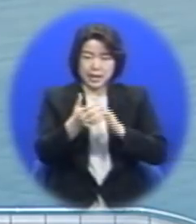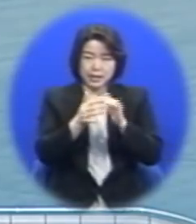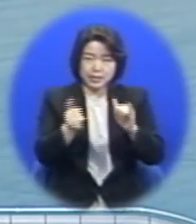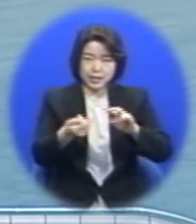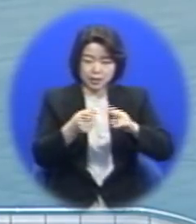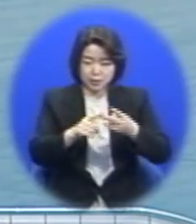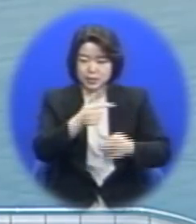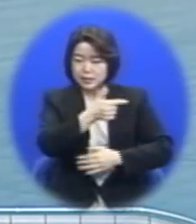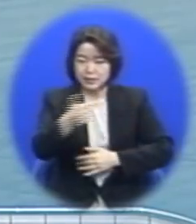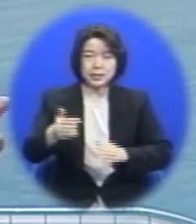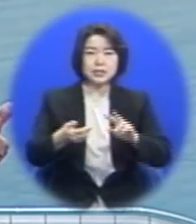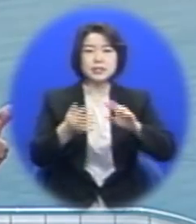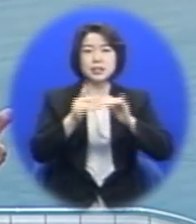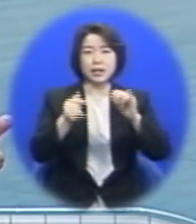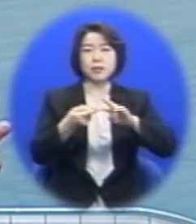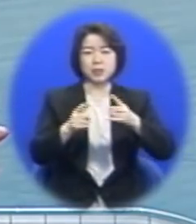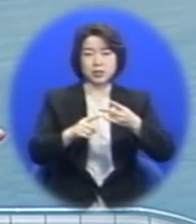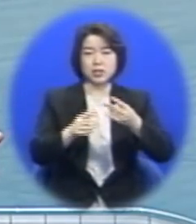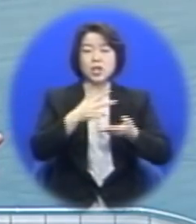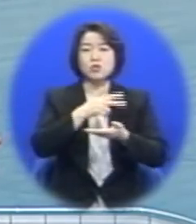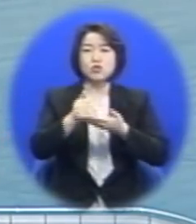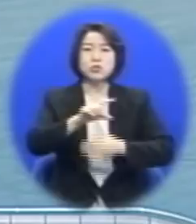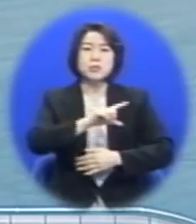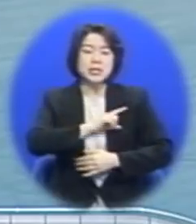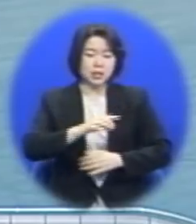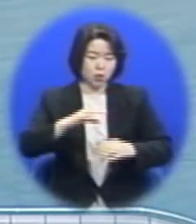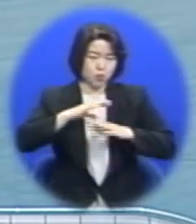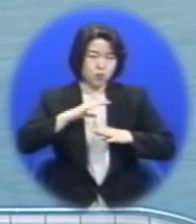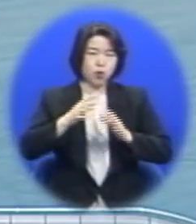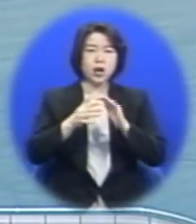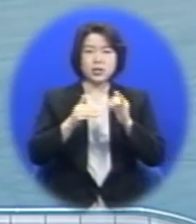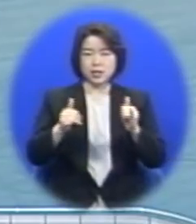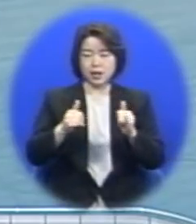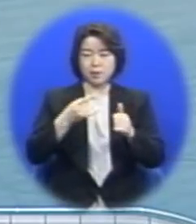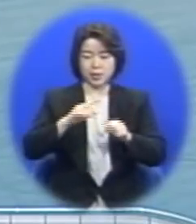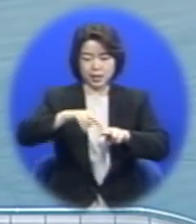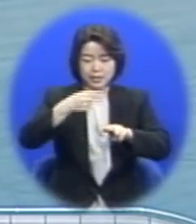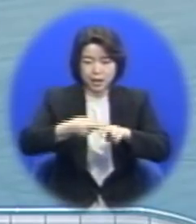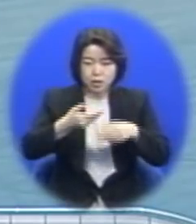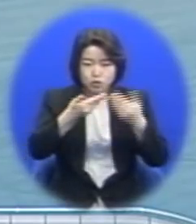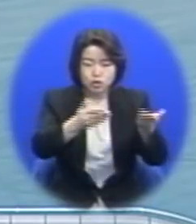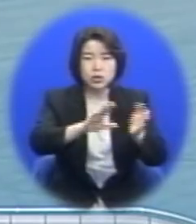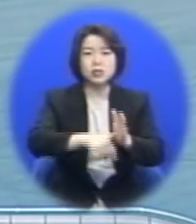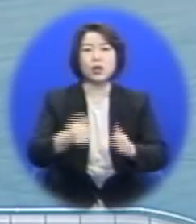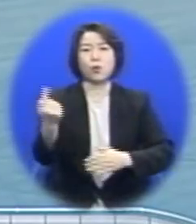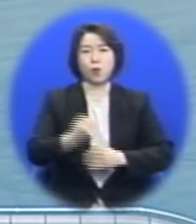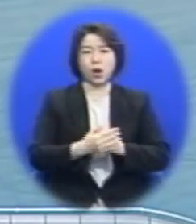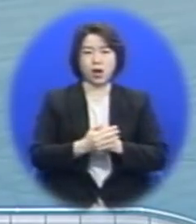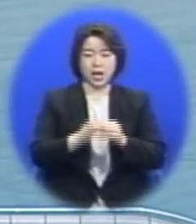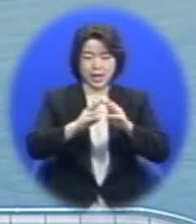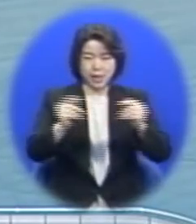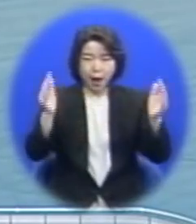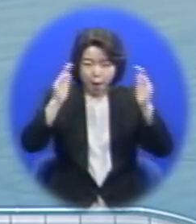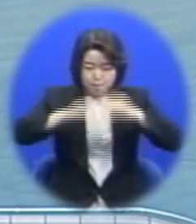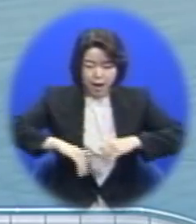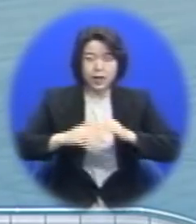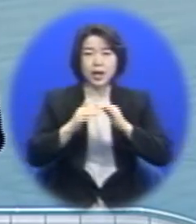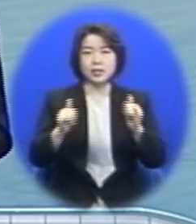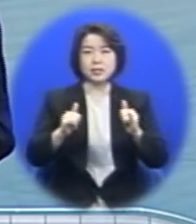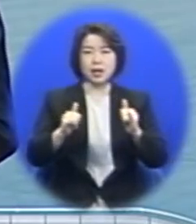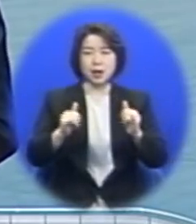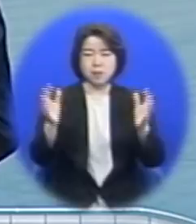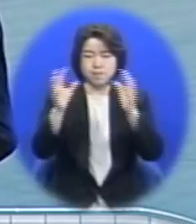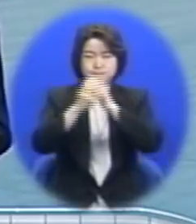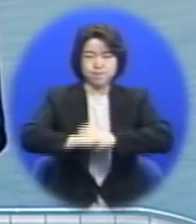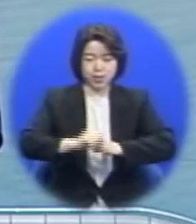사람이든 큰 사람이든 주님의 이름을 두려워하는 사람들에게 상을 주실 때가 왔습니다. 땅을 망하게 하는 자들을